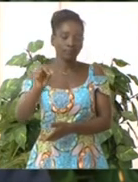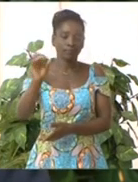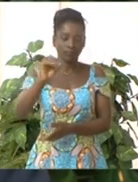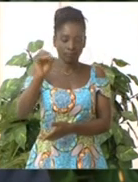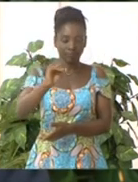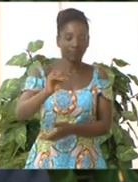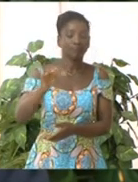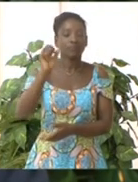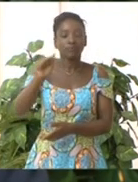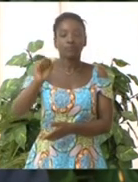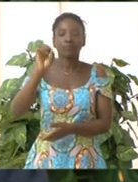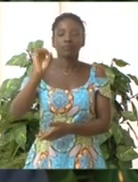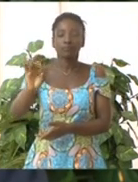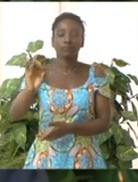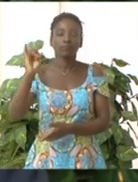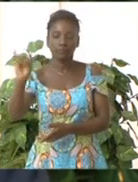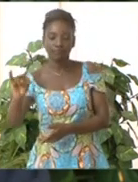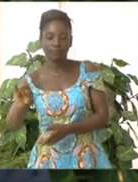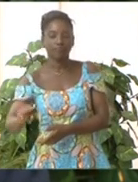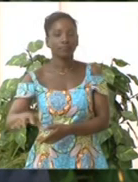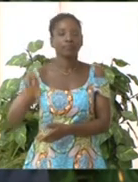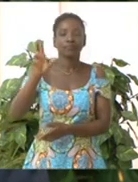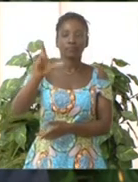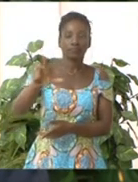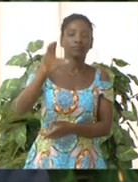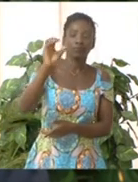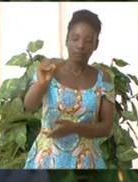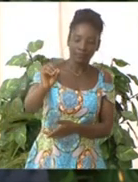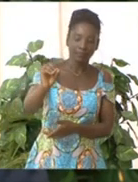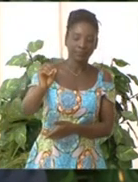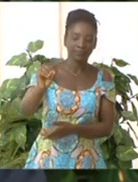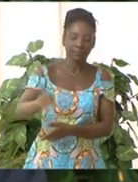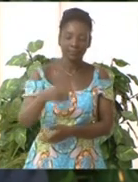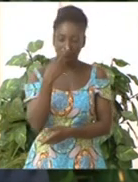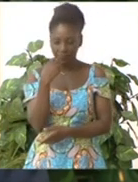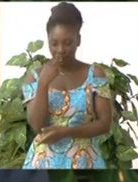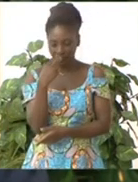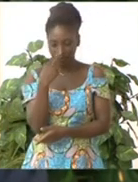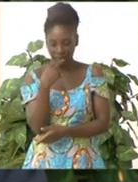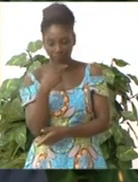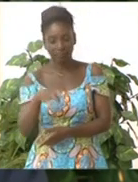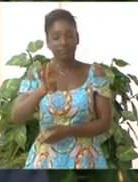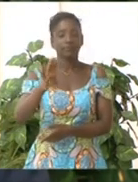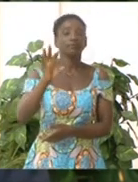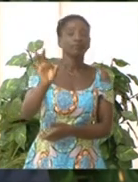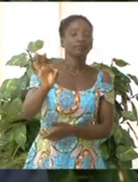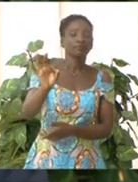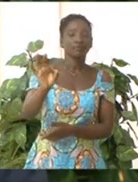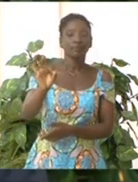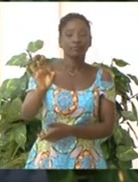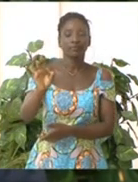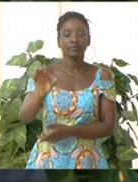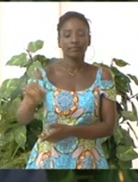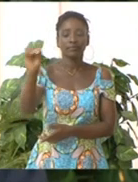soit 0,33 pour cent bédié konan aimé henri 49 soit